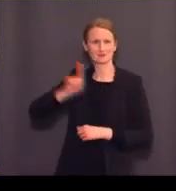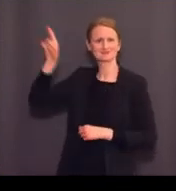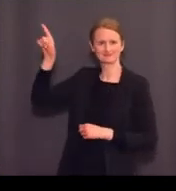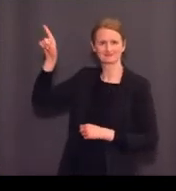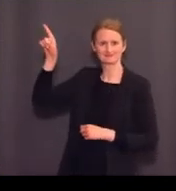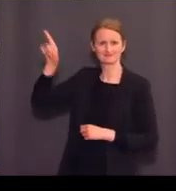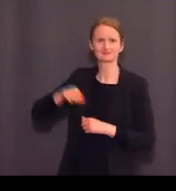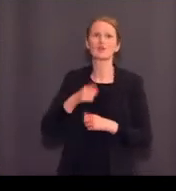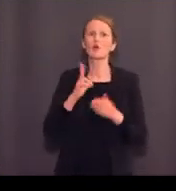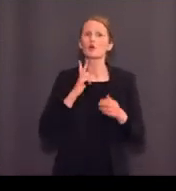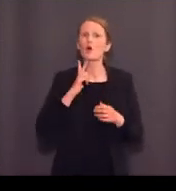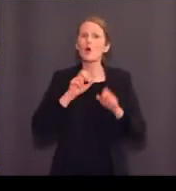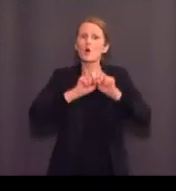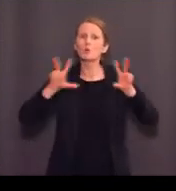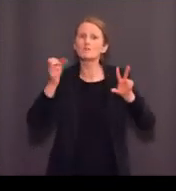www.myhealthviewer.be.